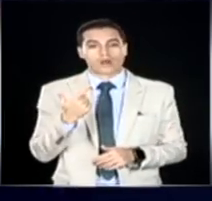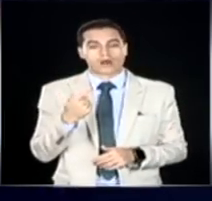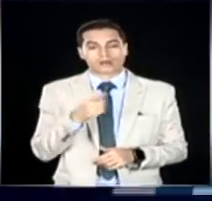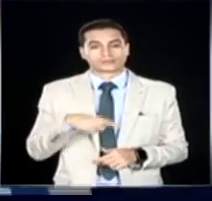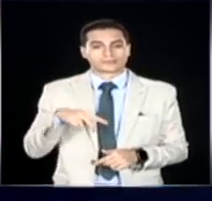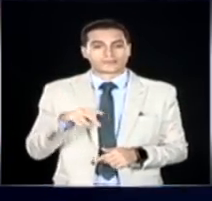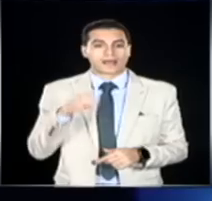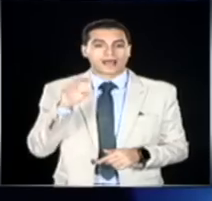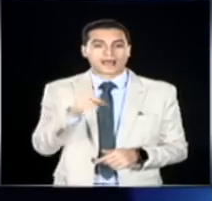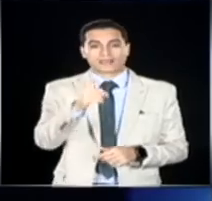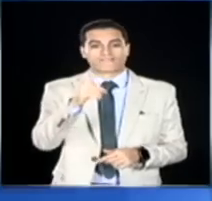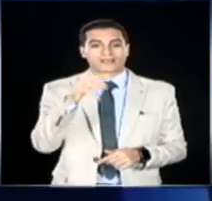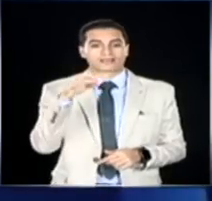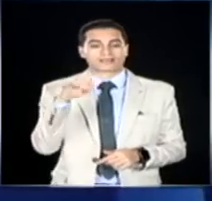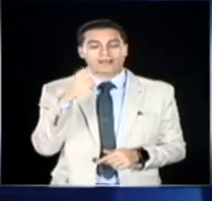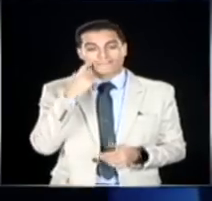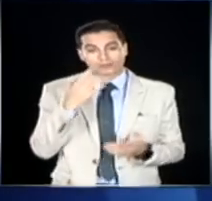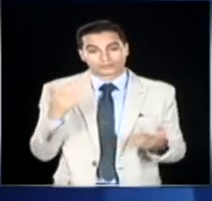الهدف الثاني